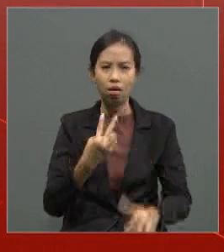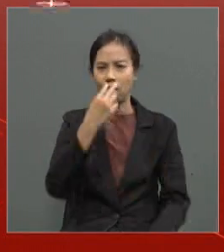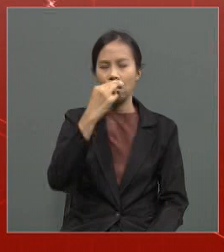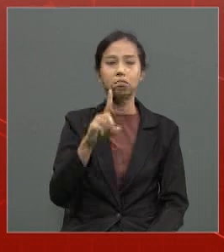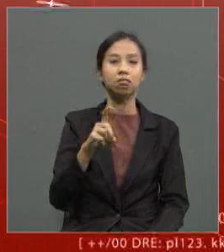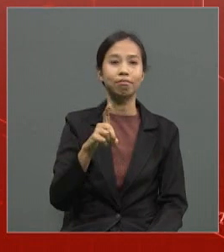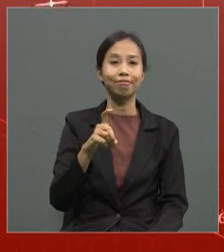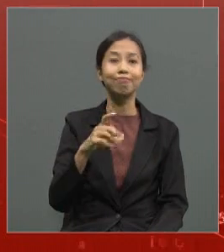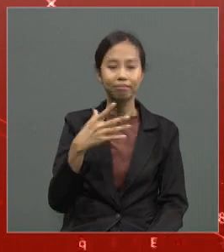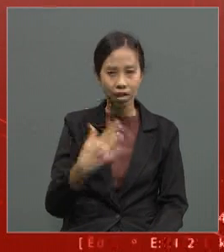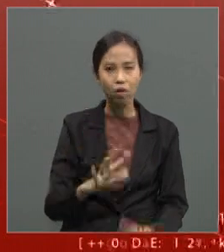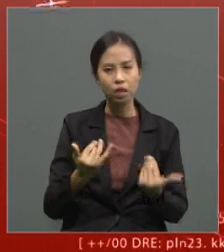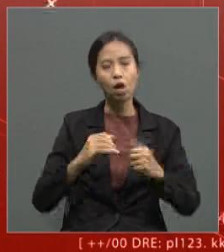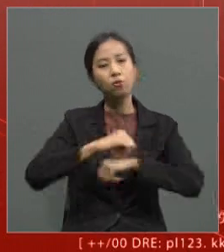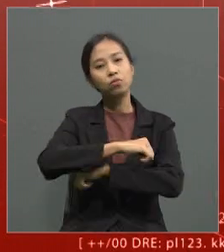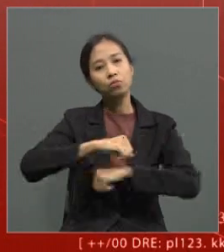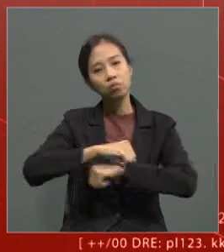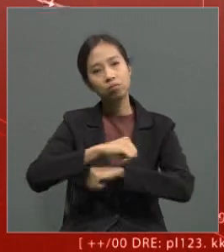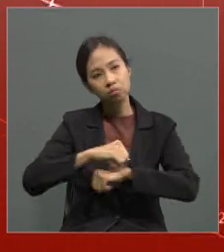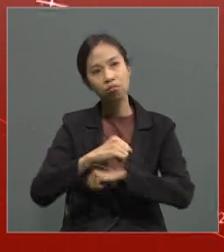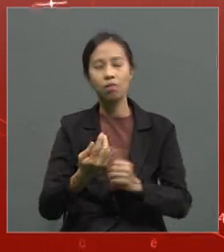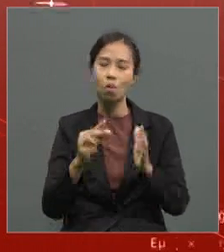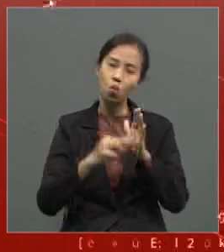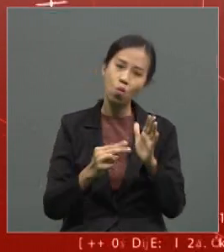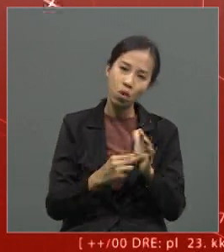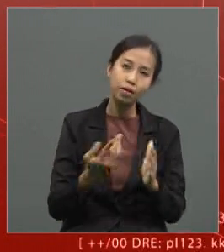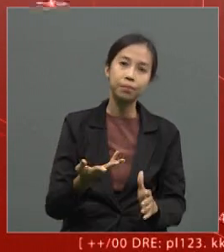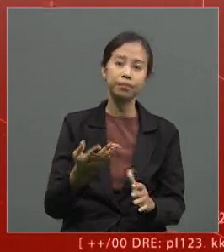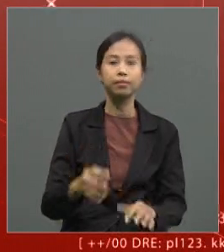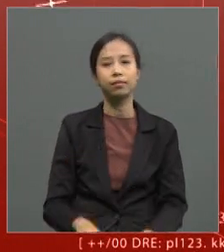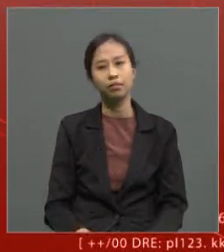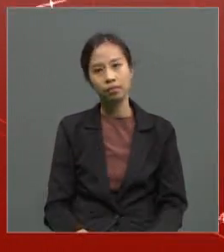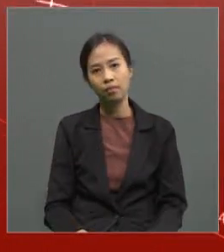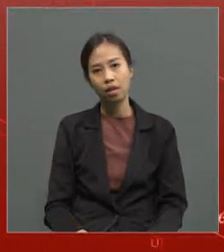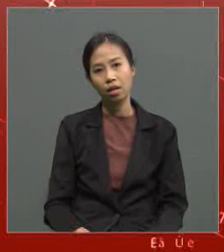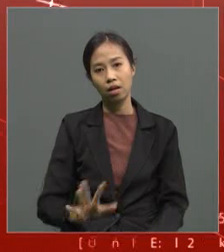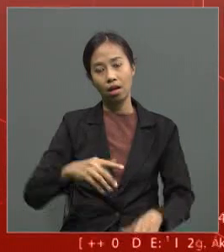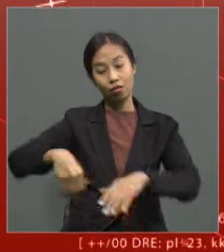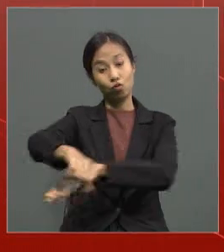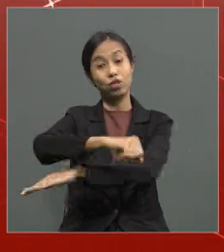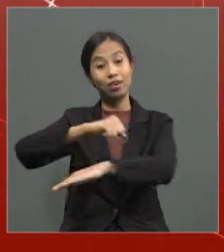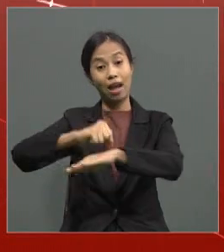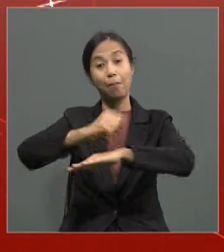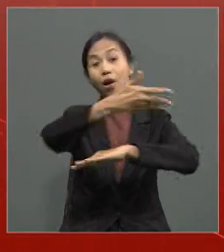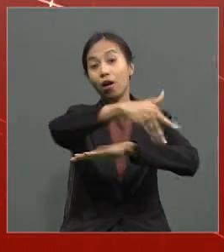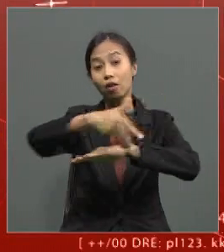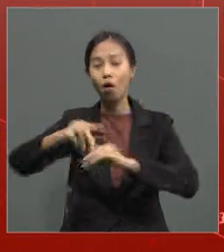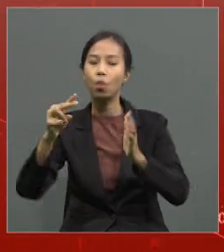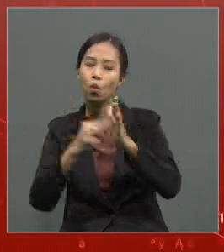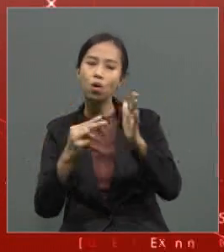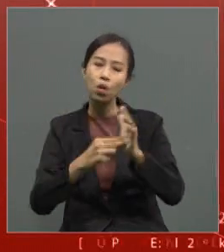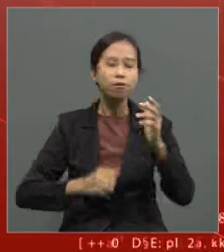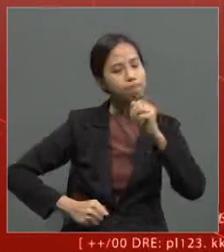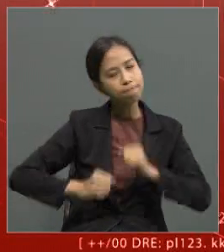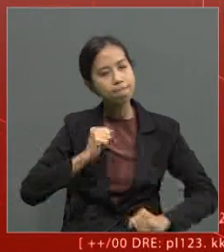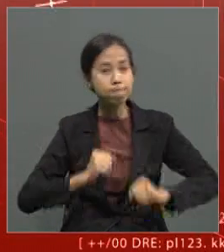ๆนะเวลาออกกำลังกายถามว่าออกในลู่วิ่งอบนฟิตเนสกลับไปวิ่งตามส่วนสาธารณะที่มีไม้สีเขียวๆอะไร